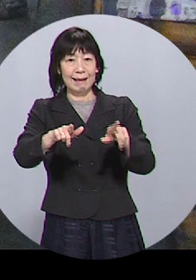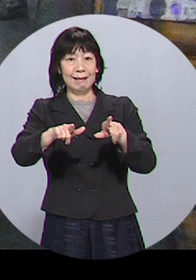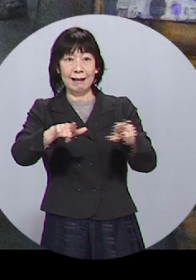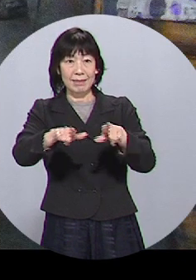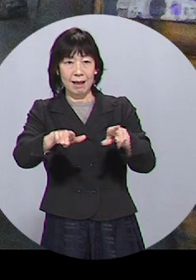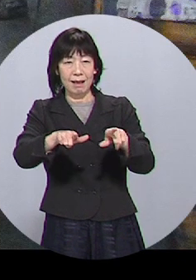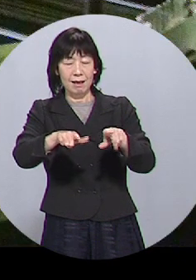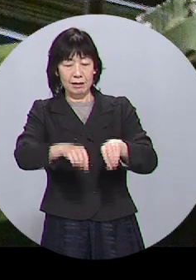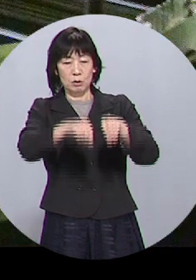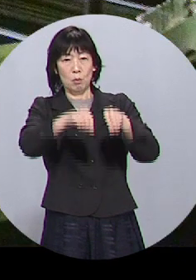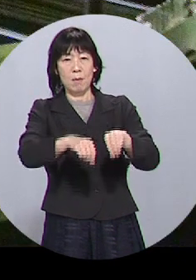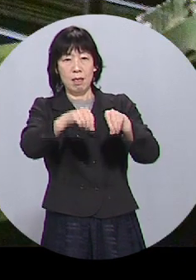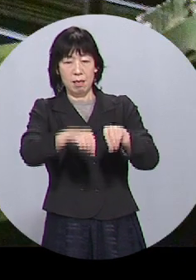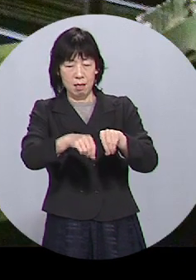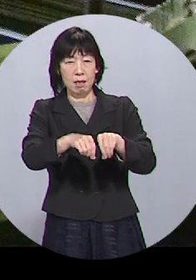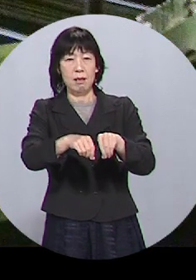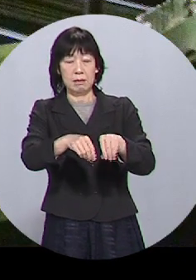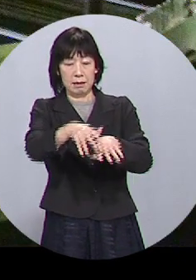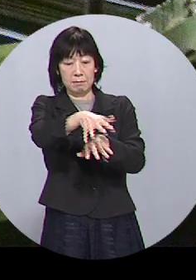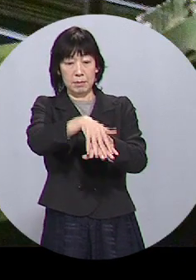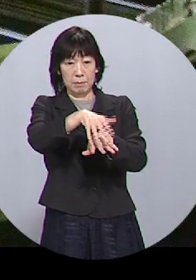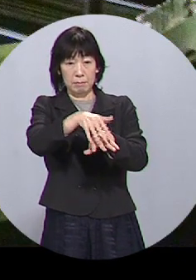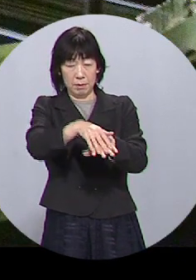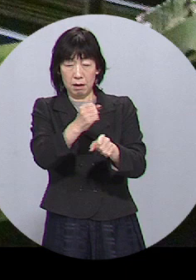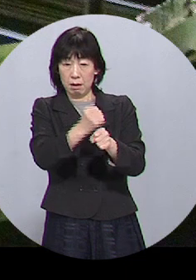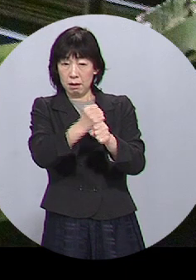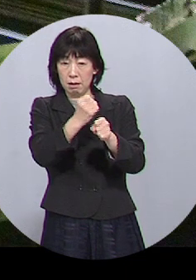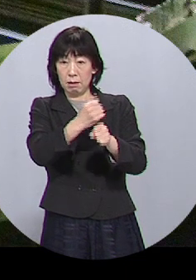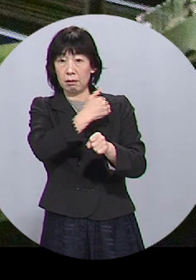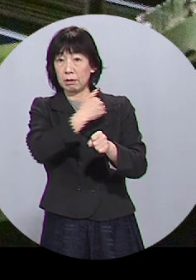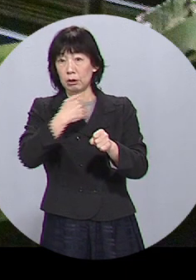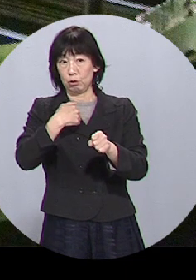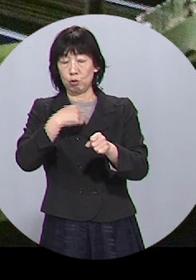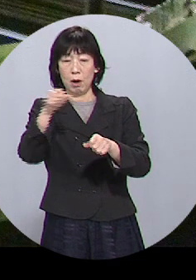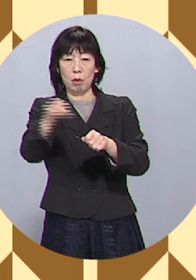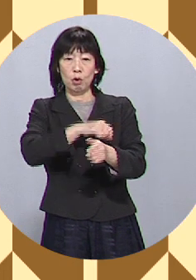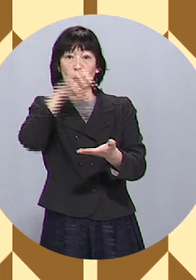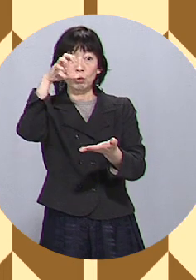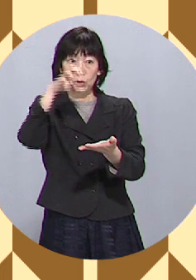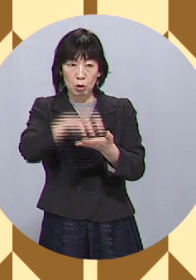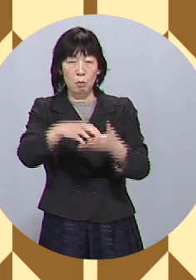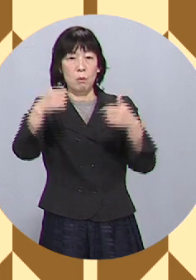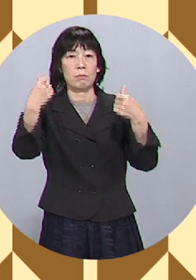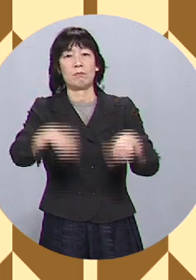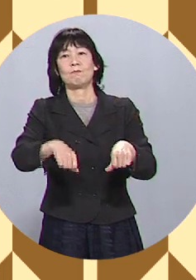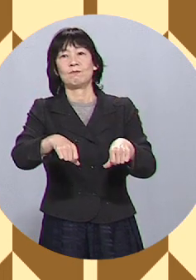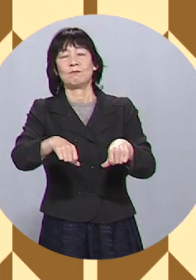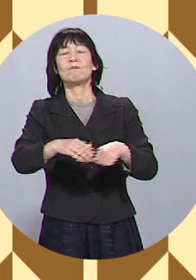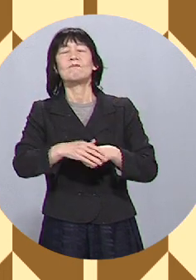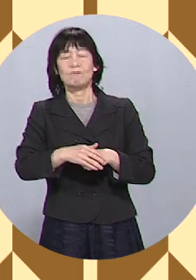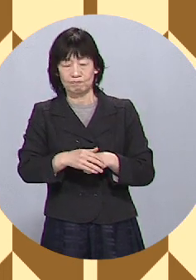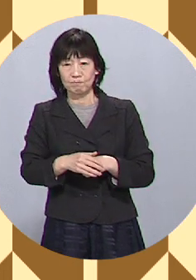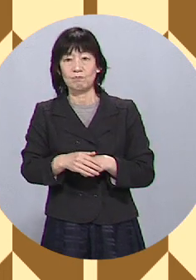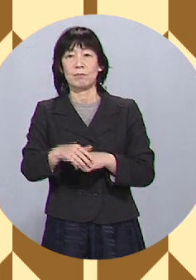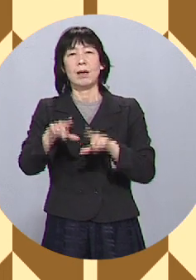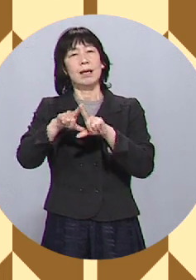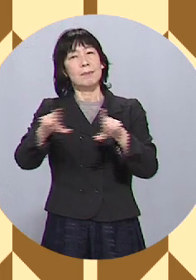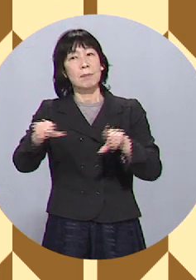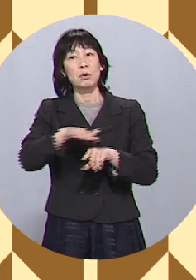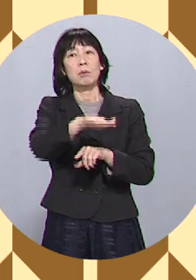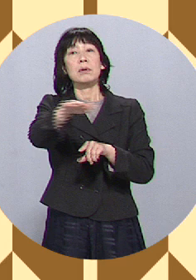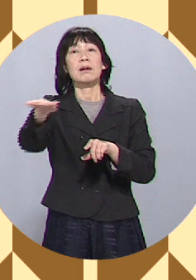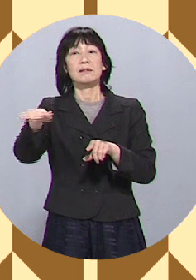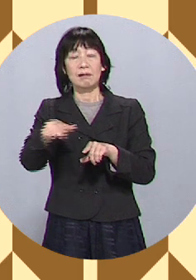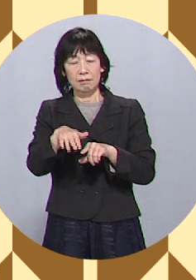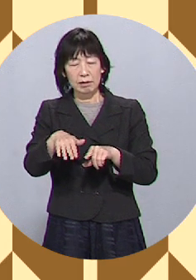柄ができていくっていうのはすごい画期的な発明で、 はい、 あの特許も取られています。庶民に初めてあの出回ったお